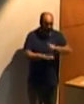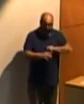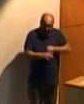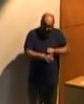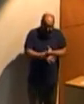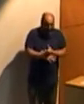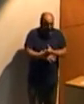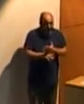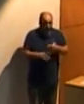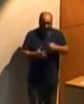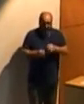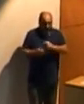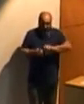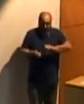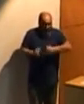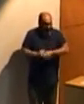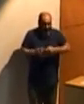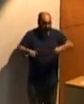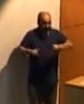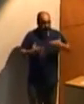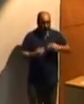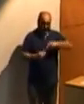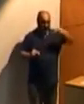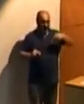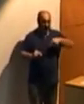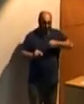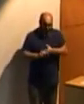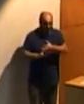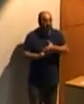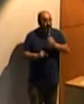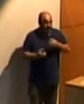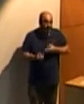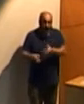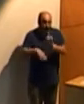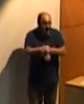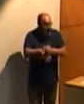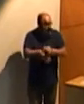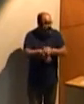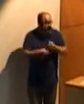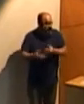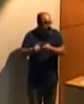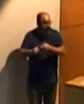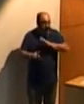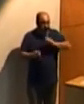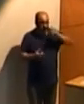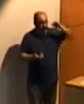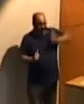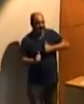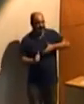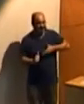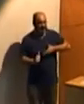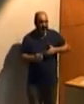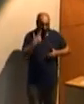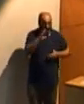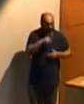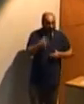telle ou telle partie différemment de l'adn et pourquoi pas amener des pathologies et c'est extrêmement intéressant parce que du coup ça veut dire qu'il ya